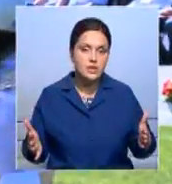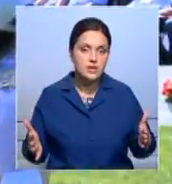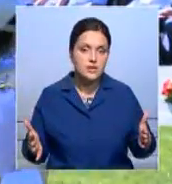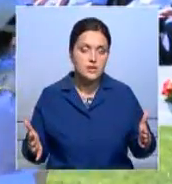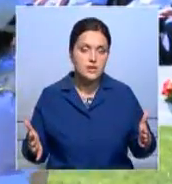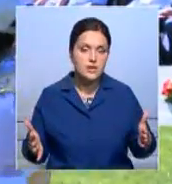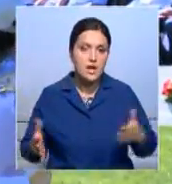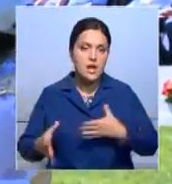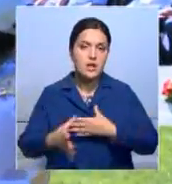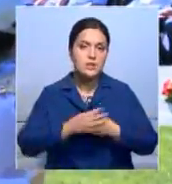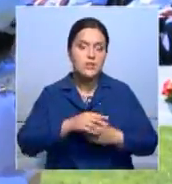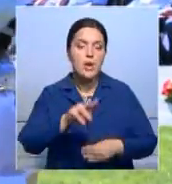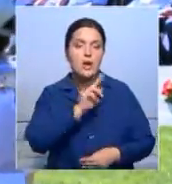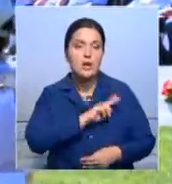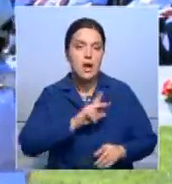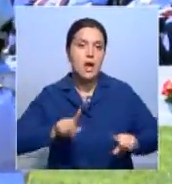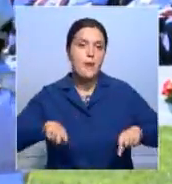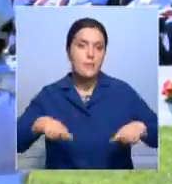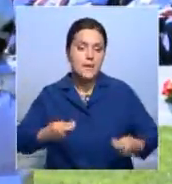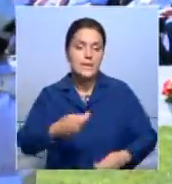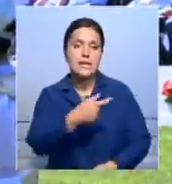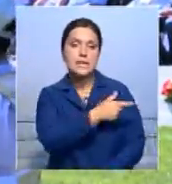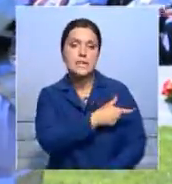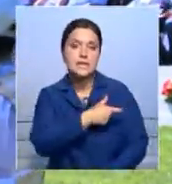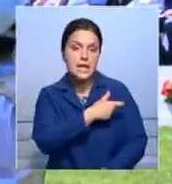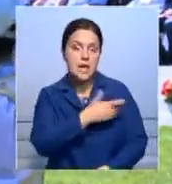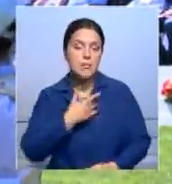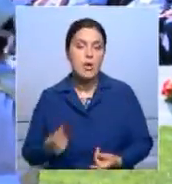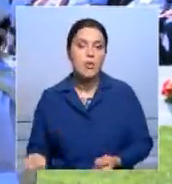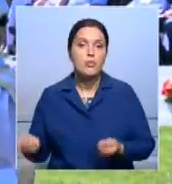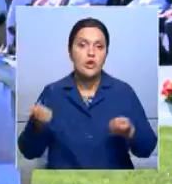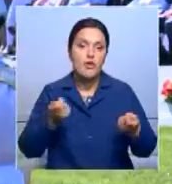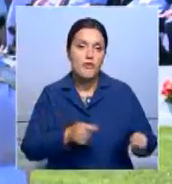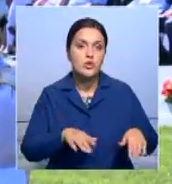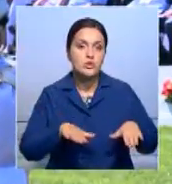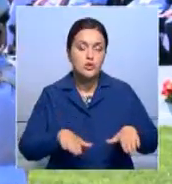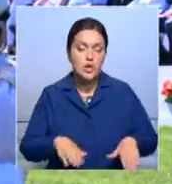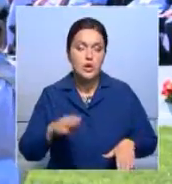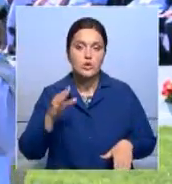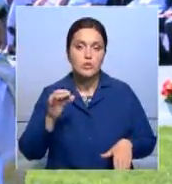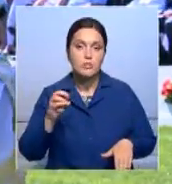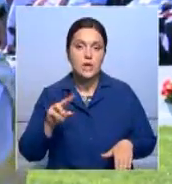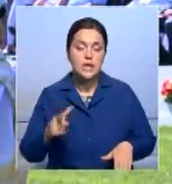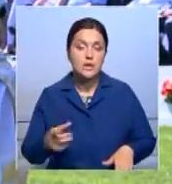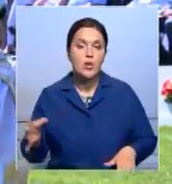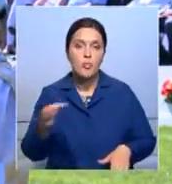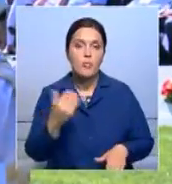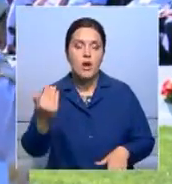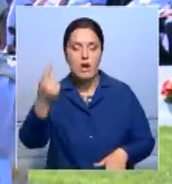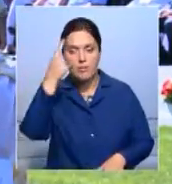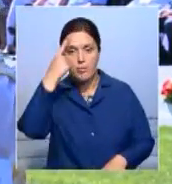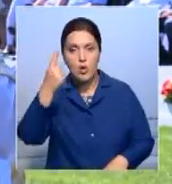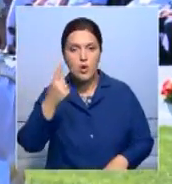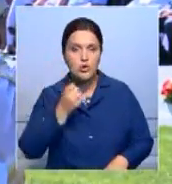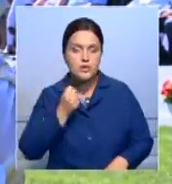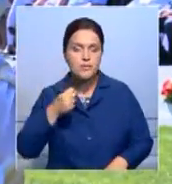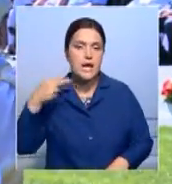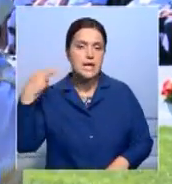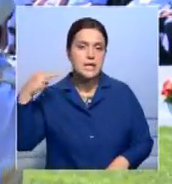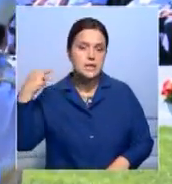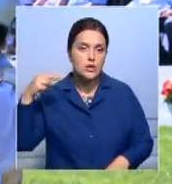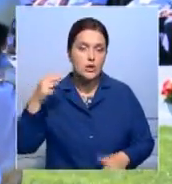значит, совместная работа, обмен делегациями. Мы привозим сюда, в Тюменскую область, по их просьбе, литературу